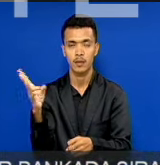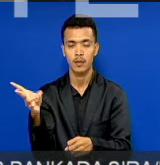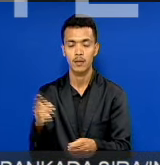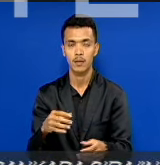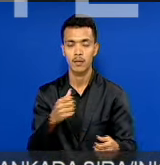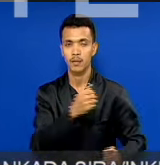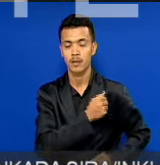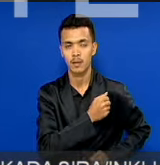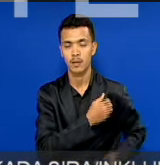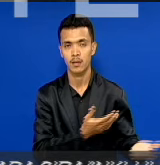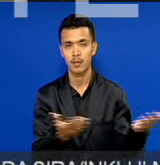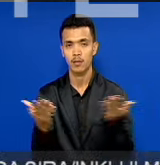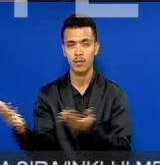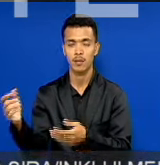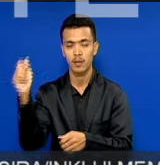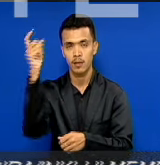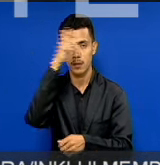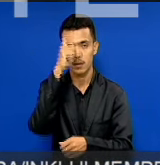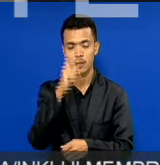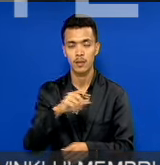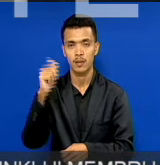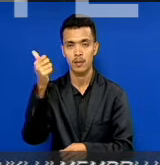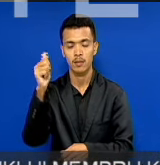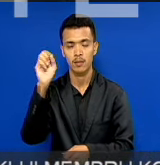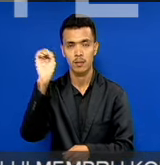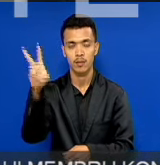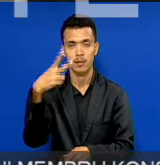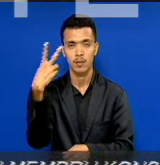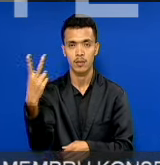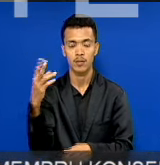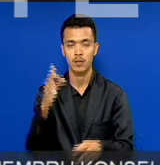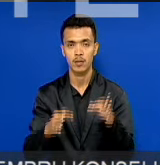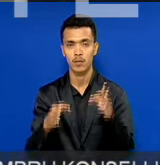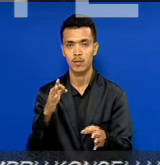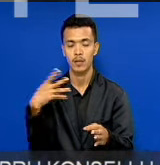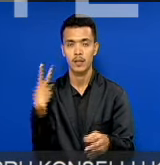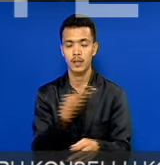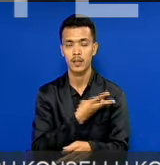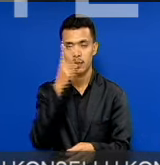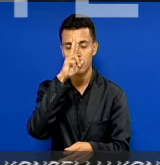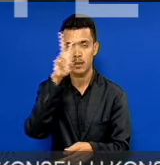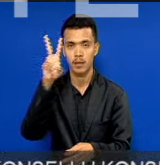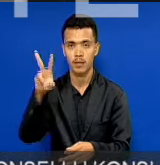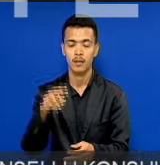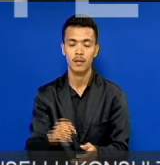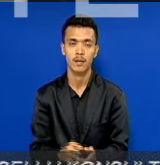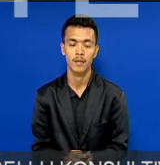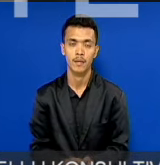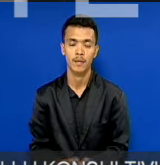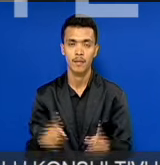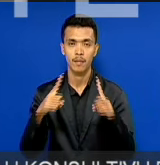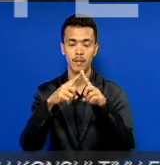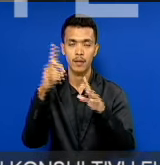luri forçadamente ne sira foi tinan sanulu, tinan san resen rua. Antau ida nema ita halo identifikasaun, ita haremos